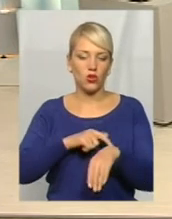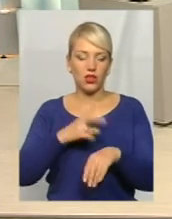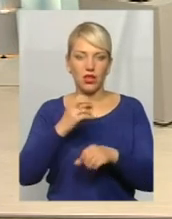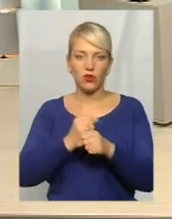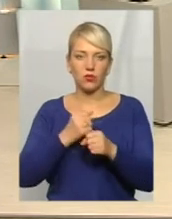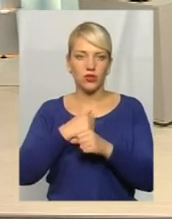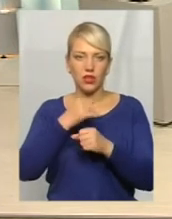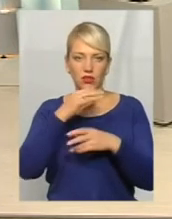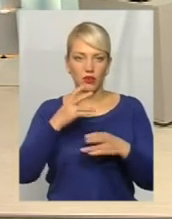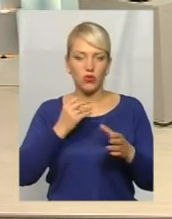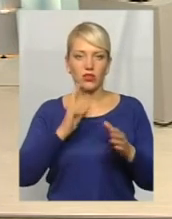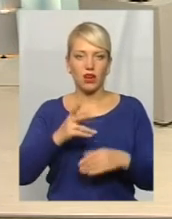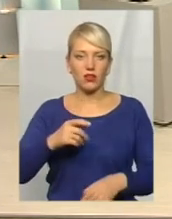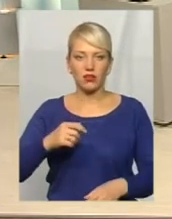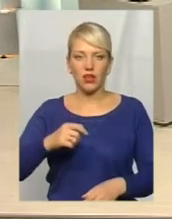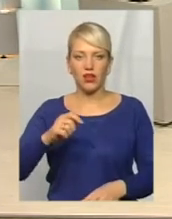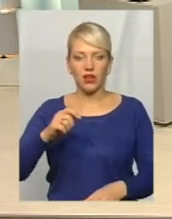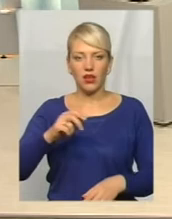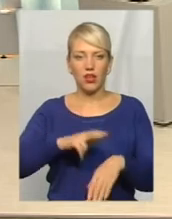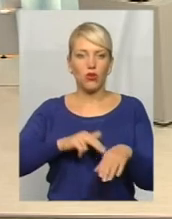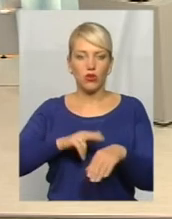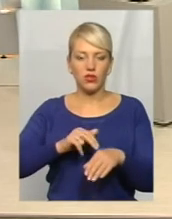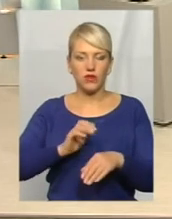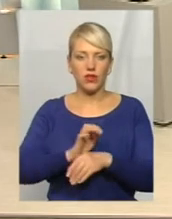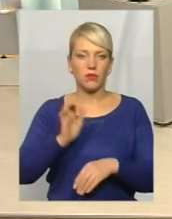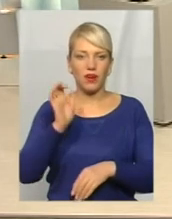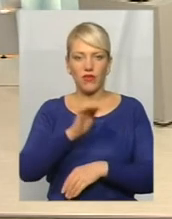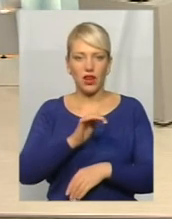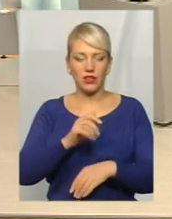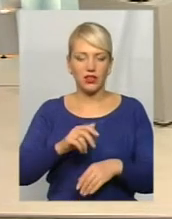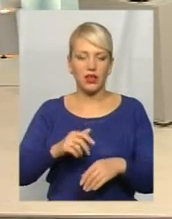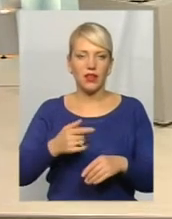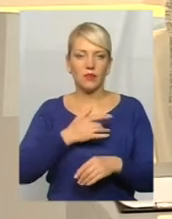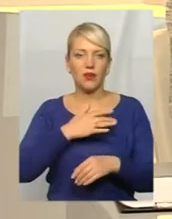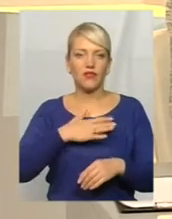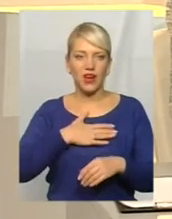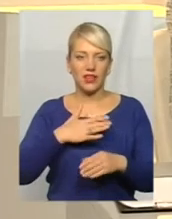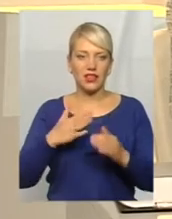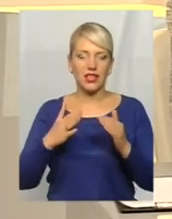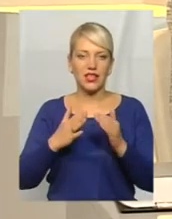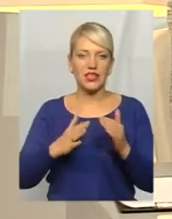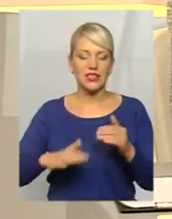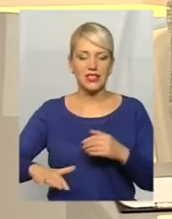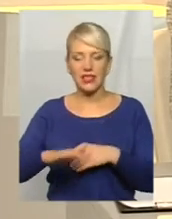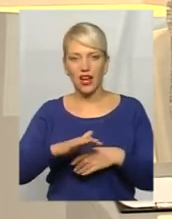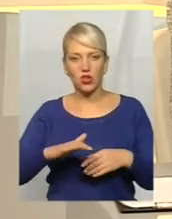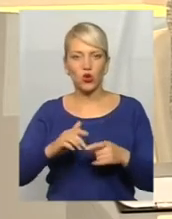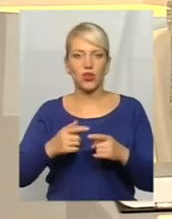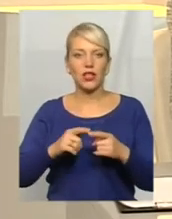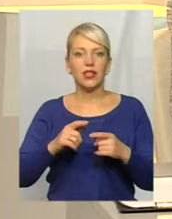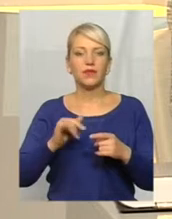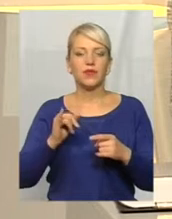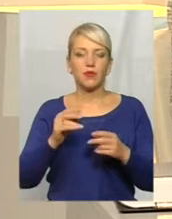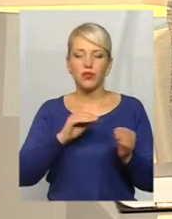можу, як регулярщик, відправляти приватний сектор, показувати, де вони мають то сміття скидувати. Поставте їм